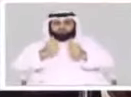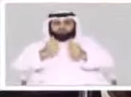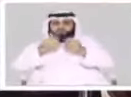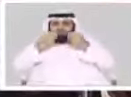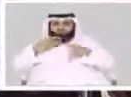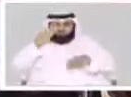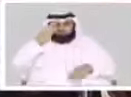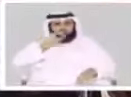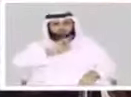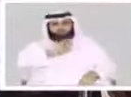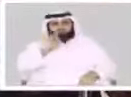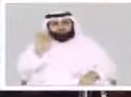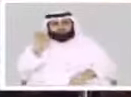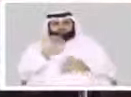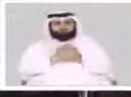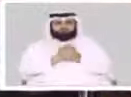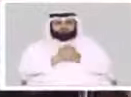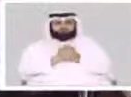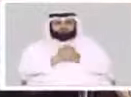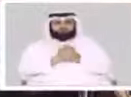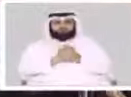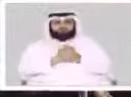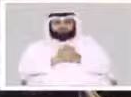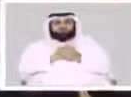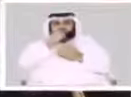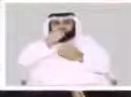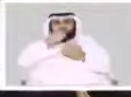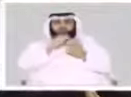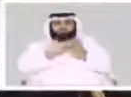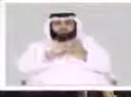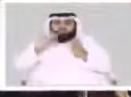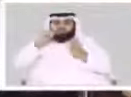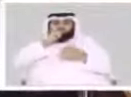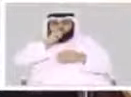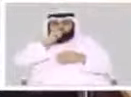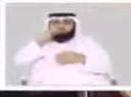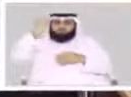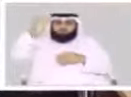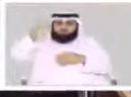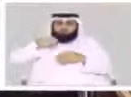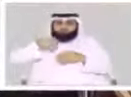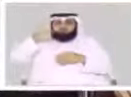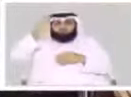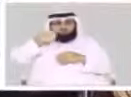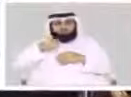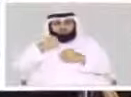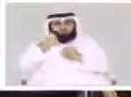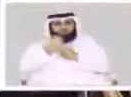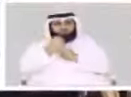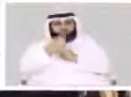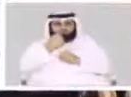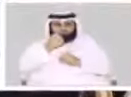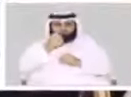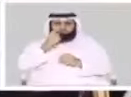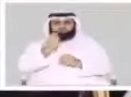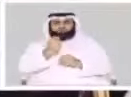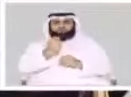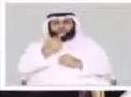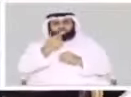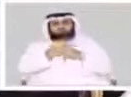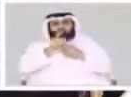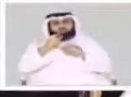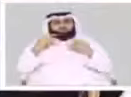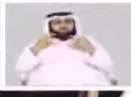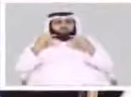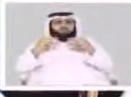وأن تدع ما ذكره الله عز وجل أو ما أمرك الله عز وجل به من الأوامر والنواهي، نعم. هذا من حيث